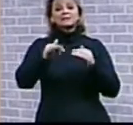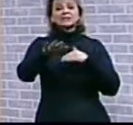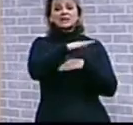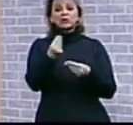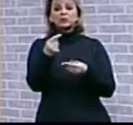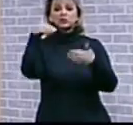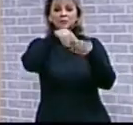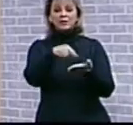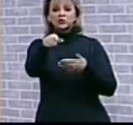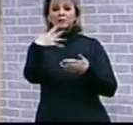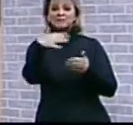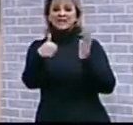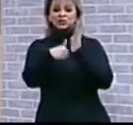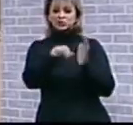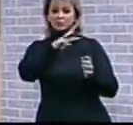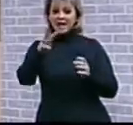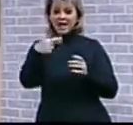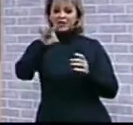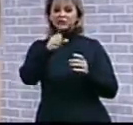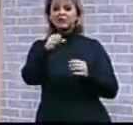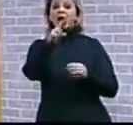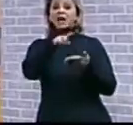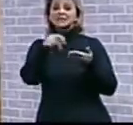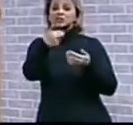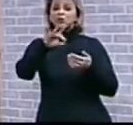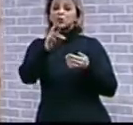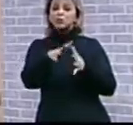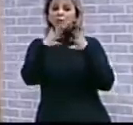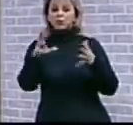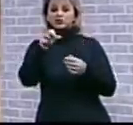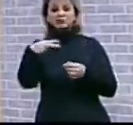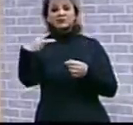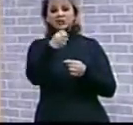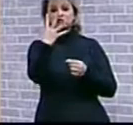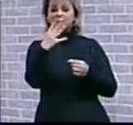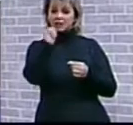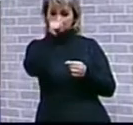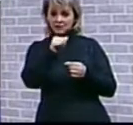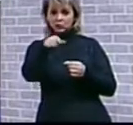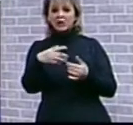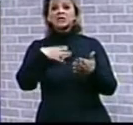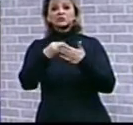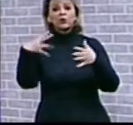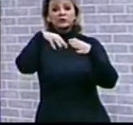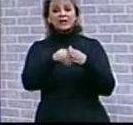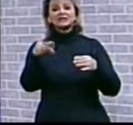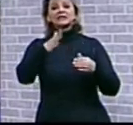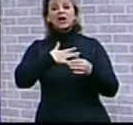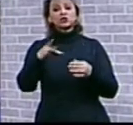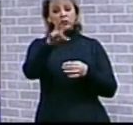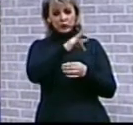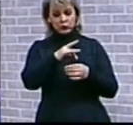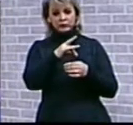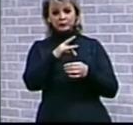в бюджет поступило на 56 миллиардов акцизных рублей больше, чем в 2015-м. Свой вклад внес и наш